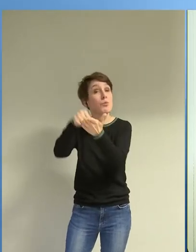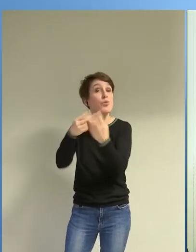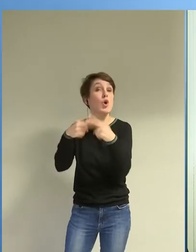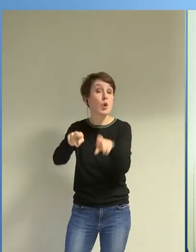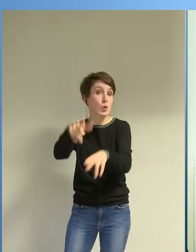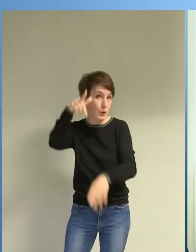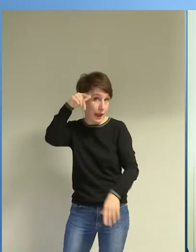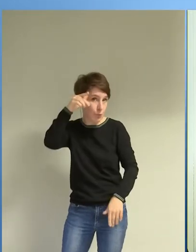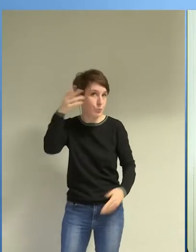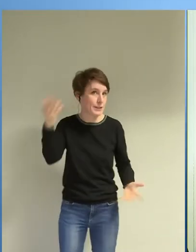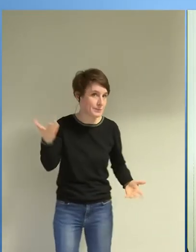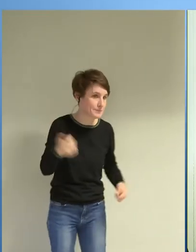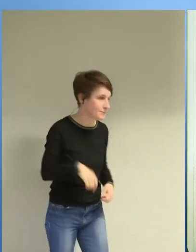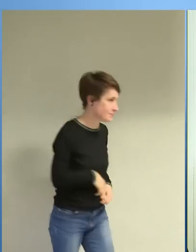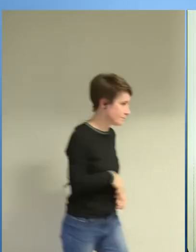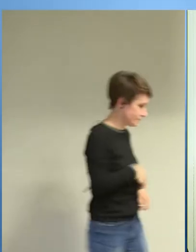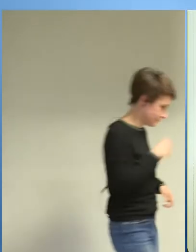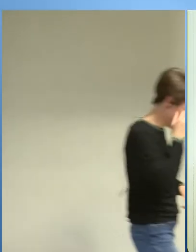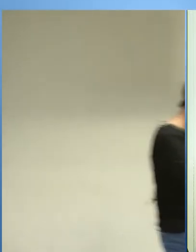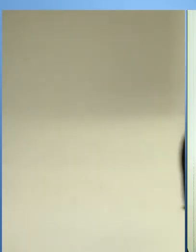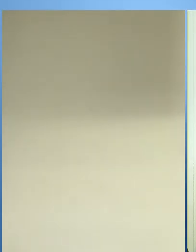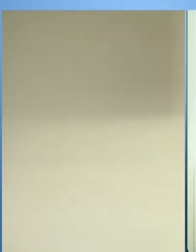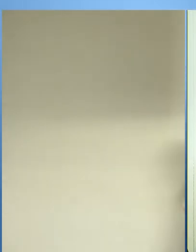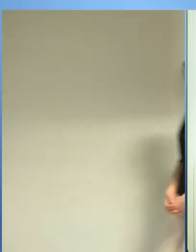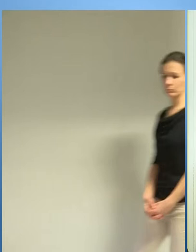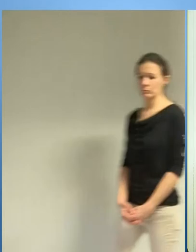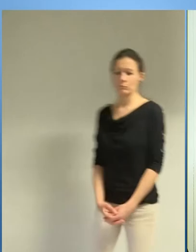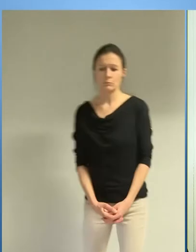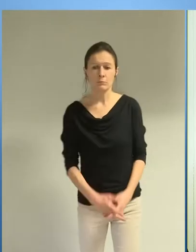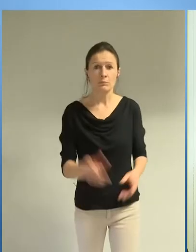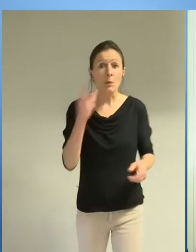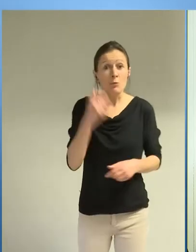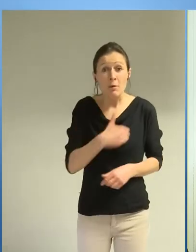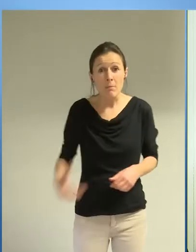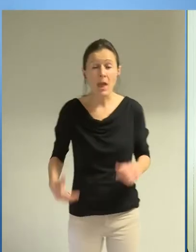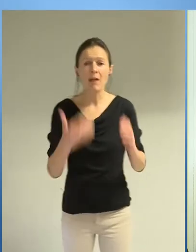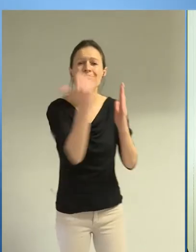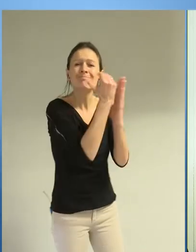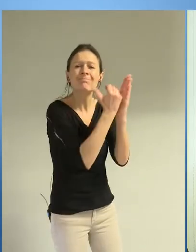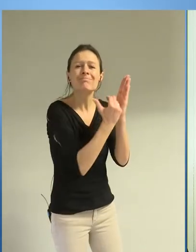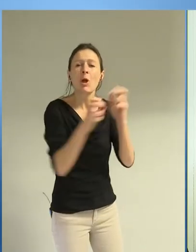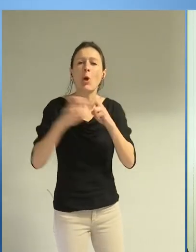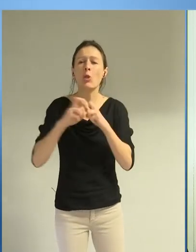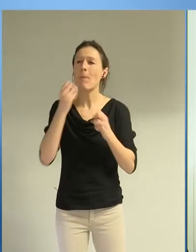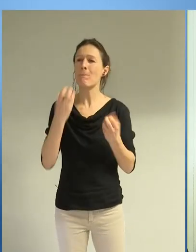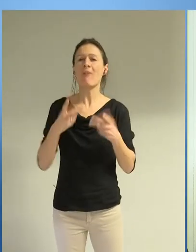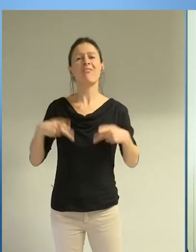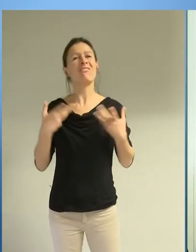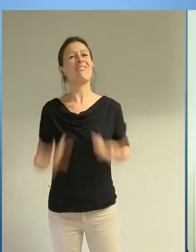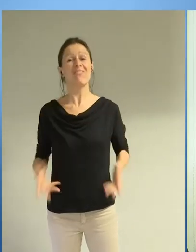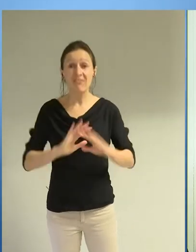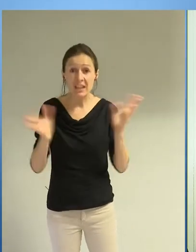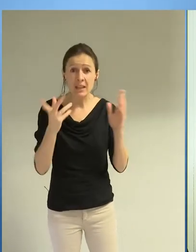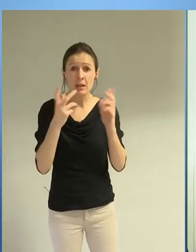classements inquiétant de place plus grenoble dans les villes où il fait bon vivre le climat d'insécurité et la malpropreté heurtent les